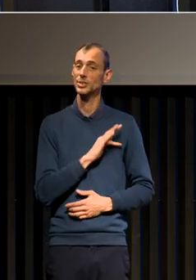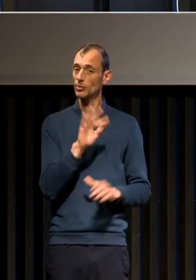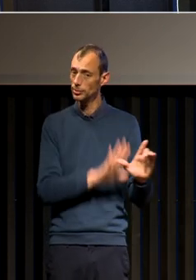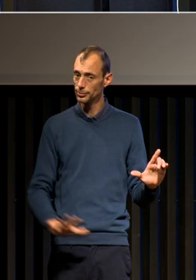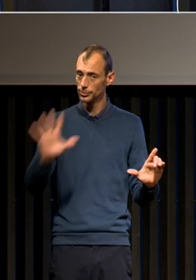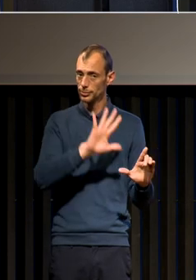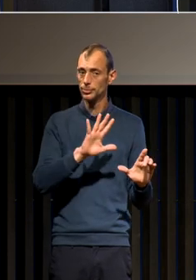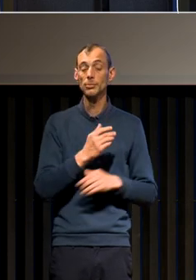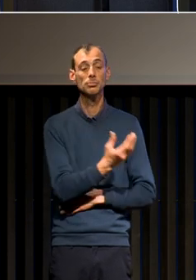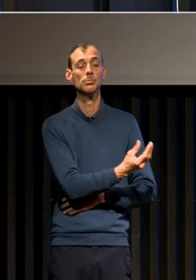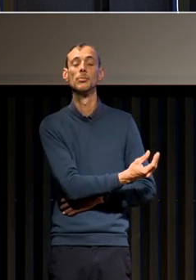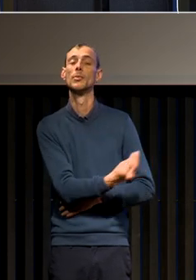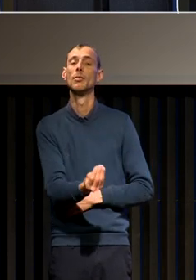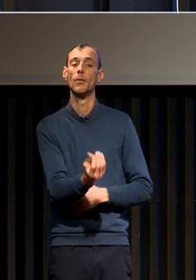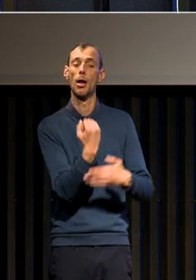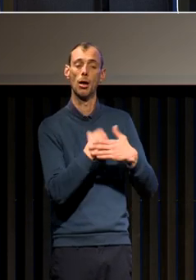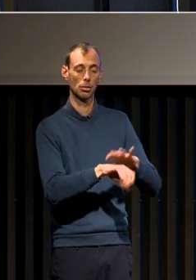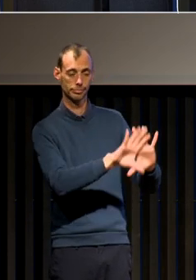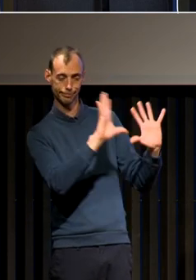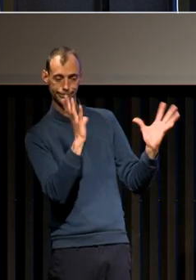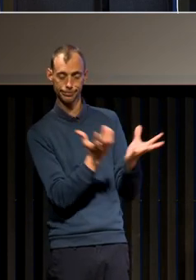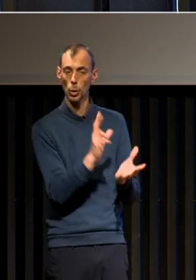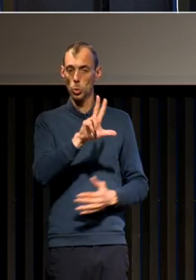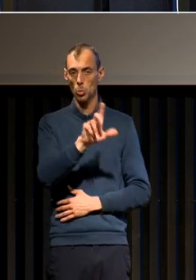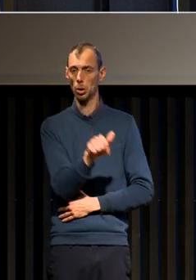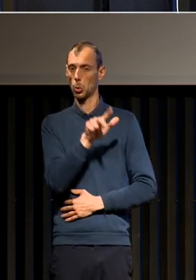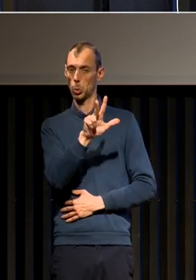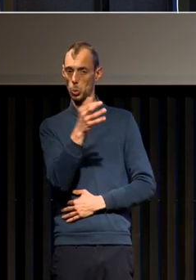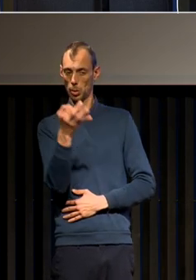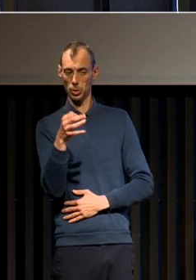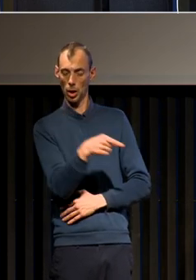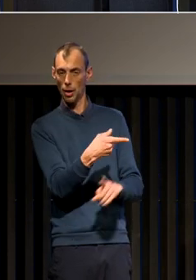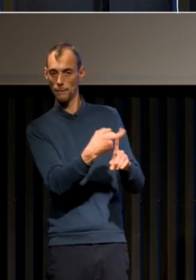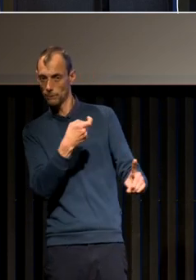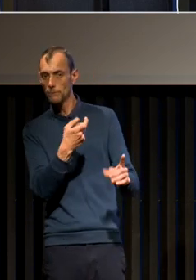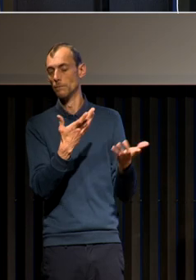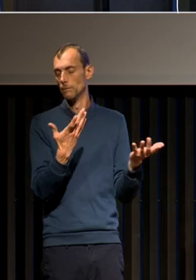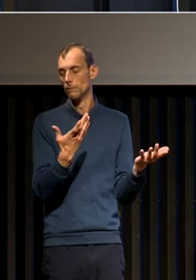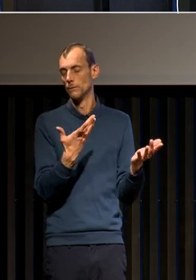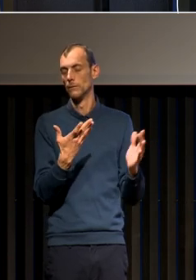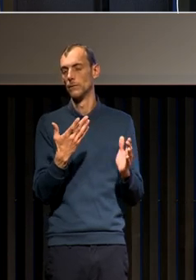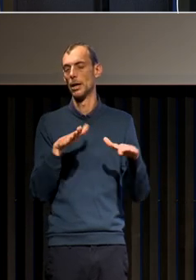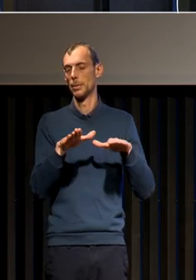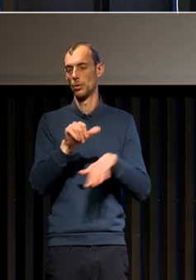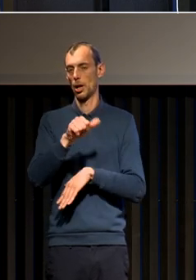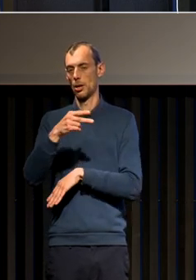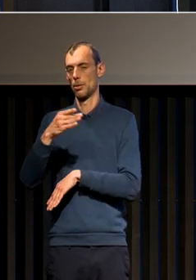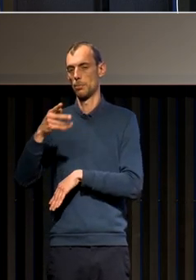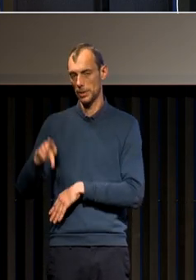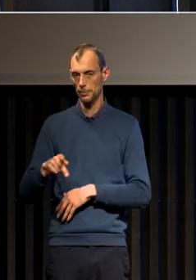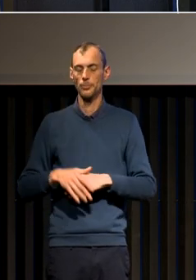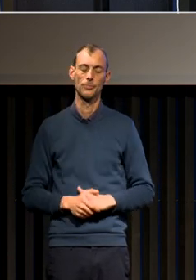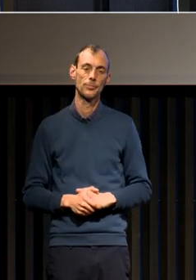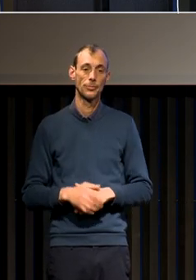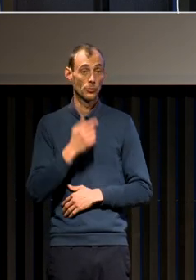3,3% des enfants nés sont issus d'assistance médicale à procréation. Cela représente